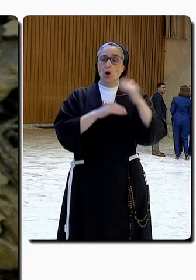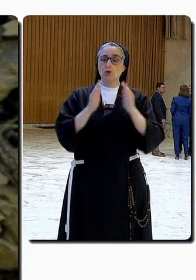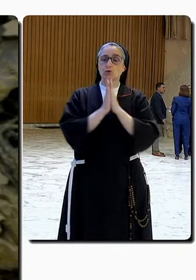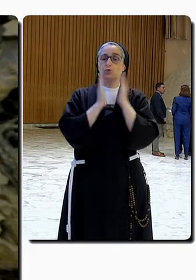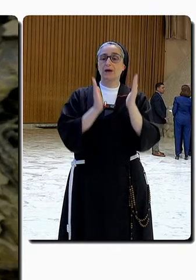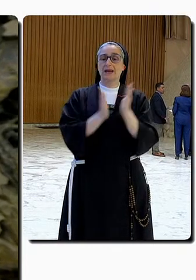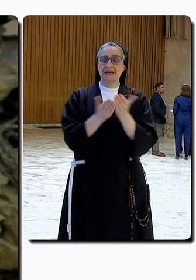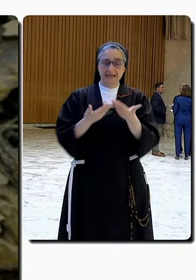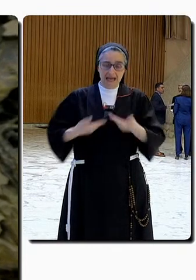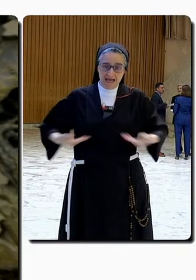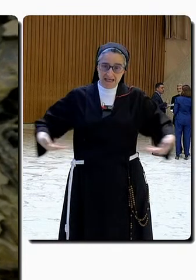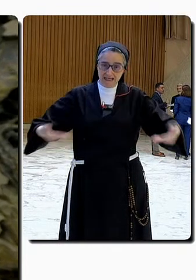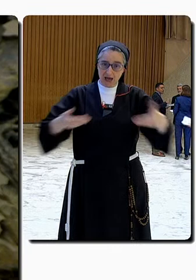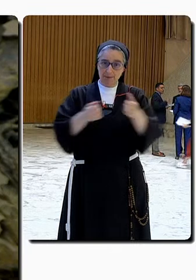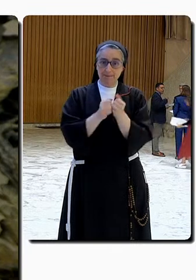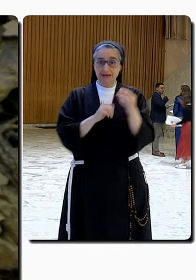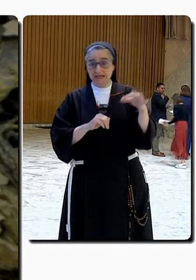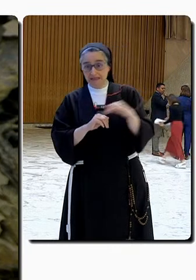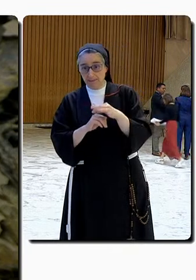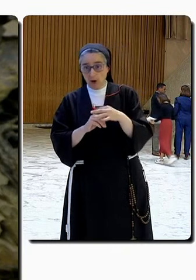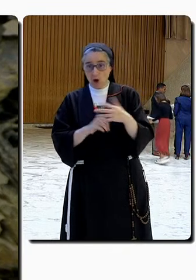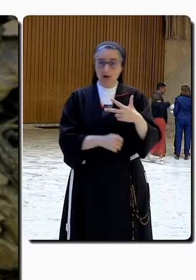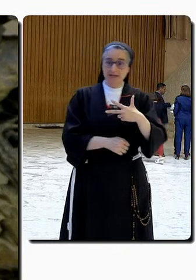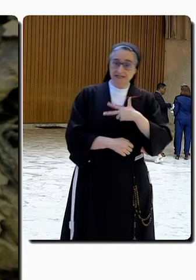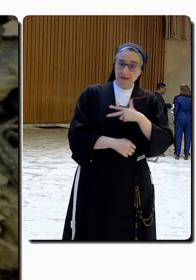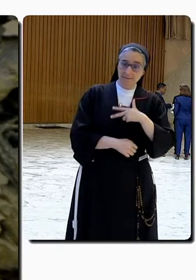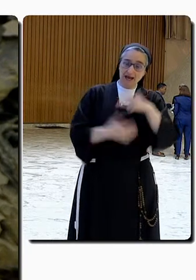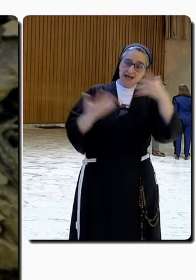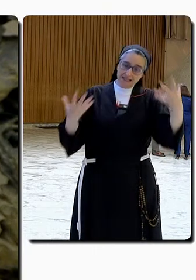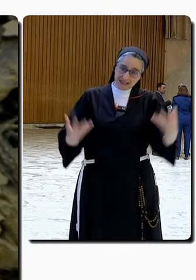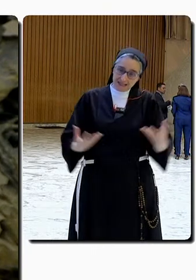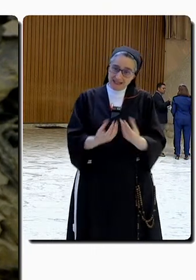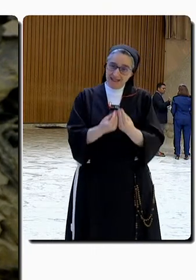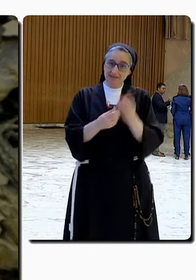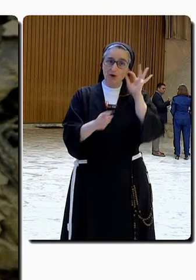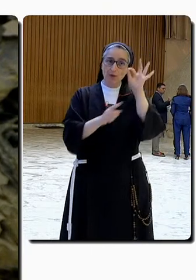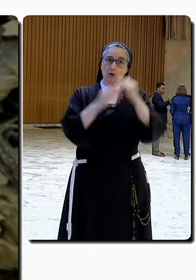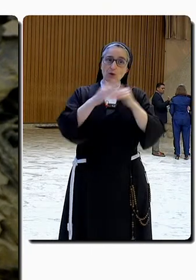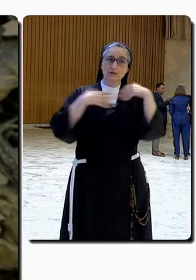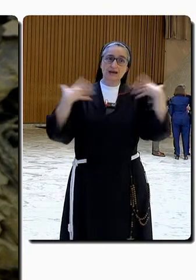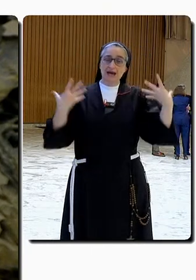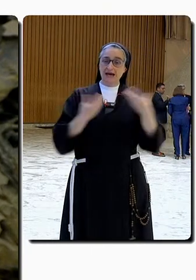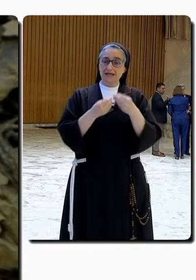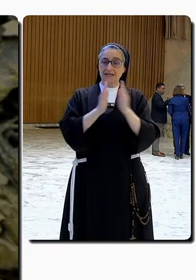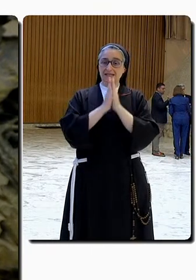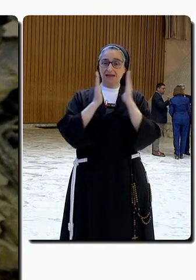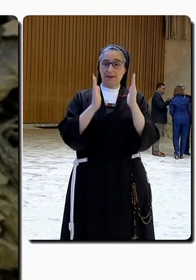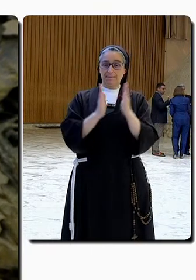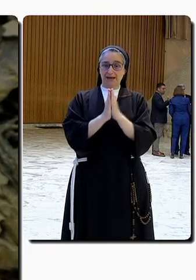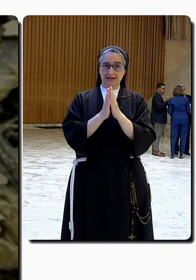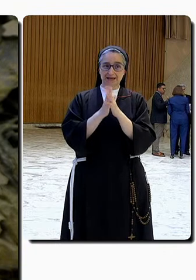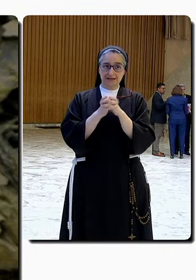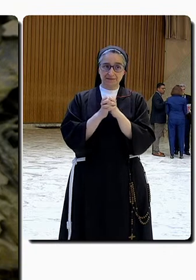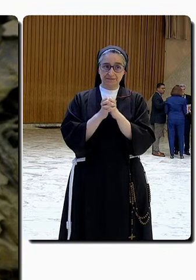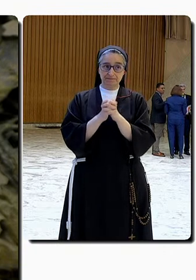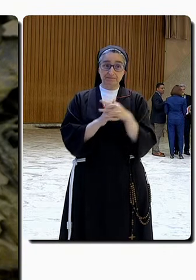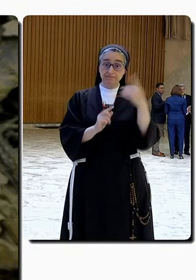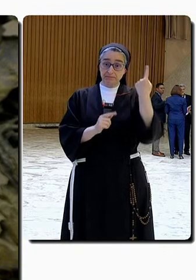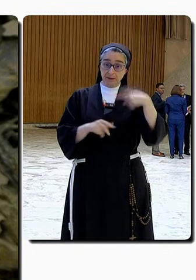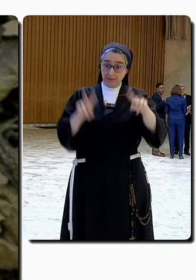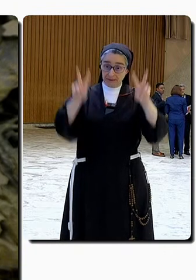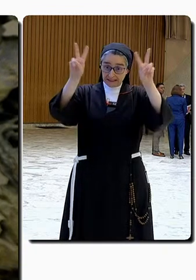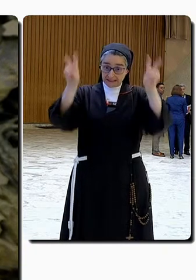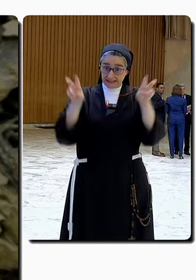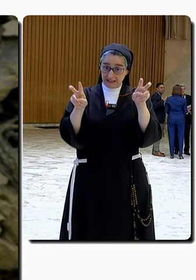Chiesa. Sposi e sacerdoti insieme per costruire la Chiesa. Questo titolo,